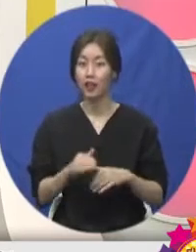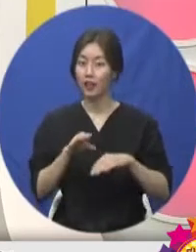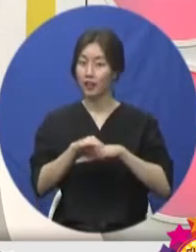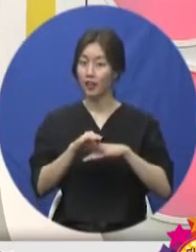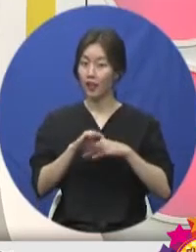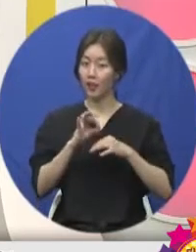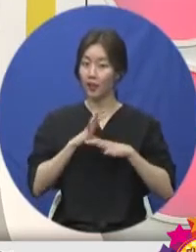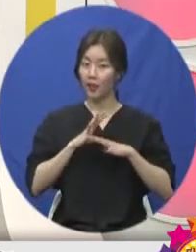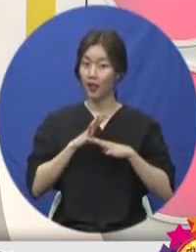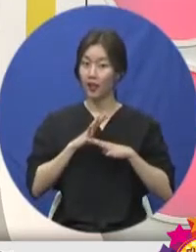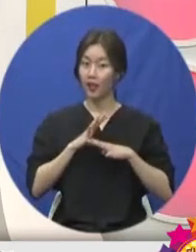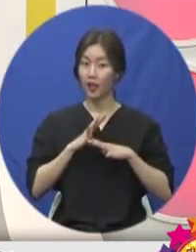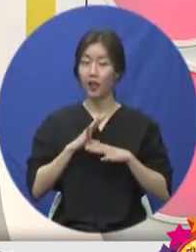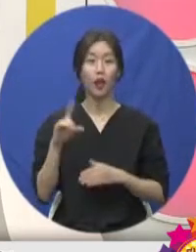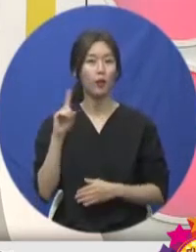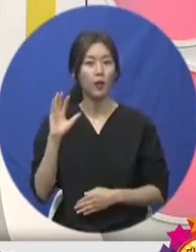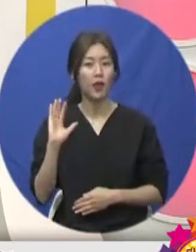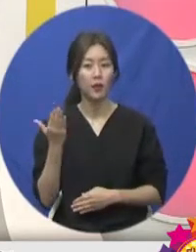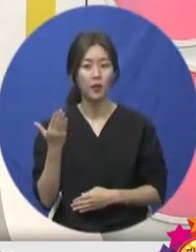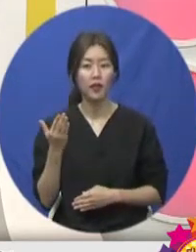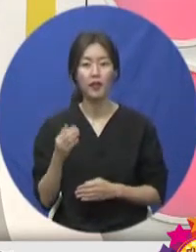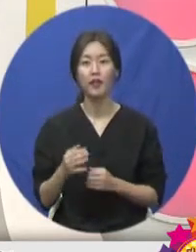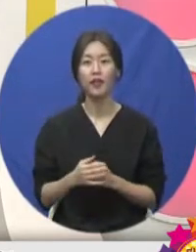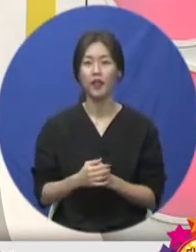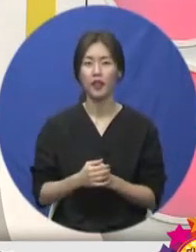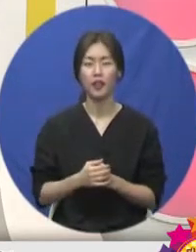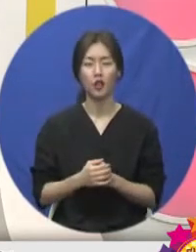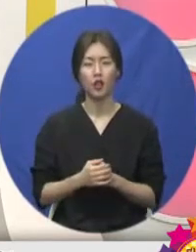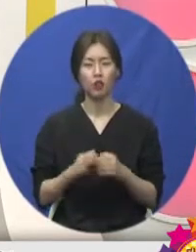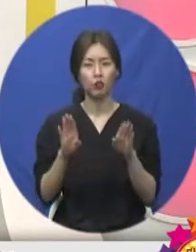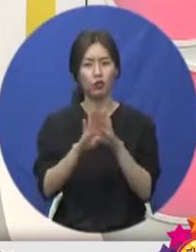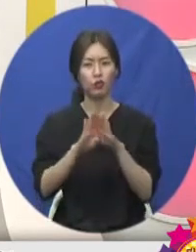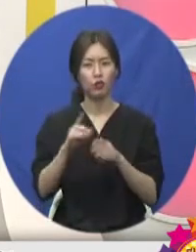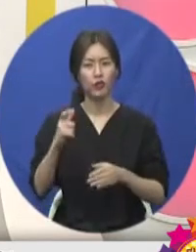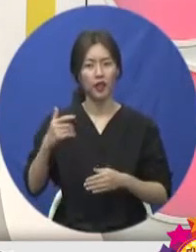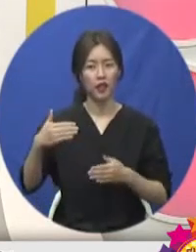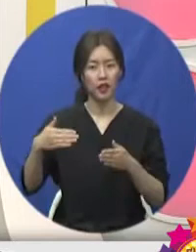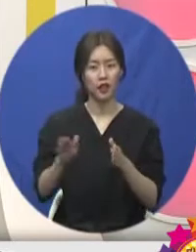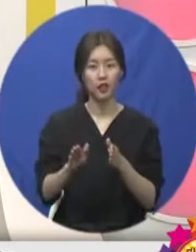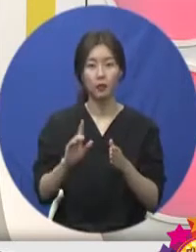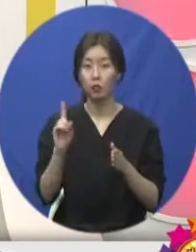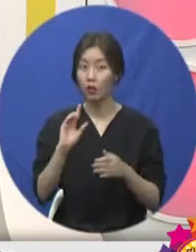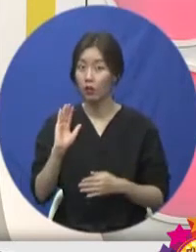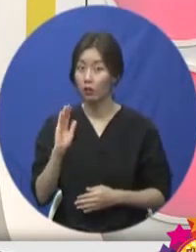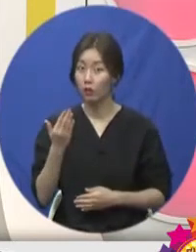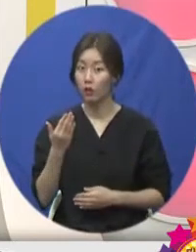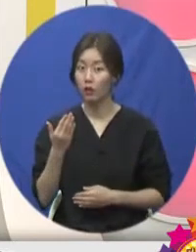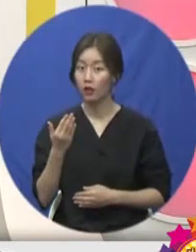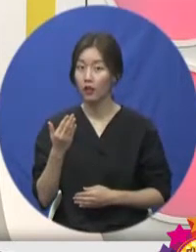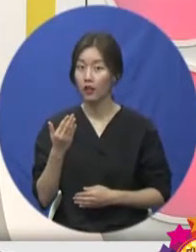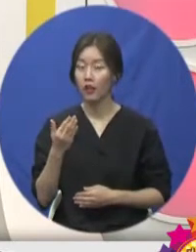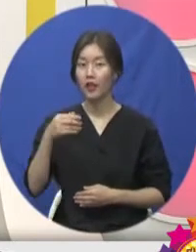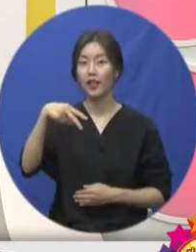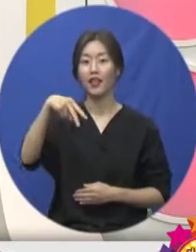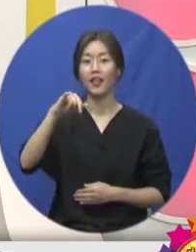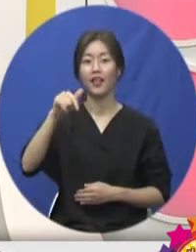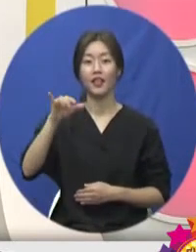자동차가 놀라겠죠. 근데 뭐가 된지 알아요? 문을 세게 닫으면? 네, 뭐가 또 된지 알아요? 뭐가 될까요? 식용유가